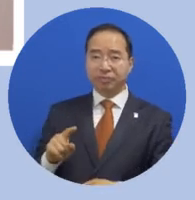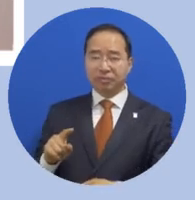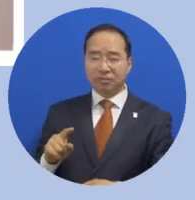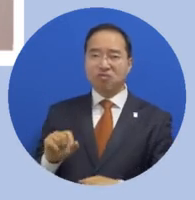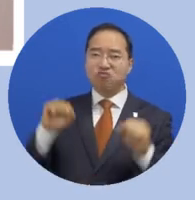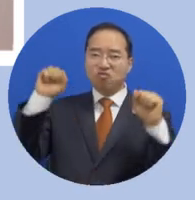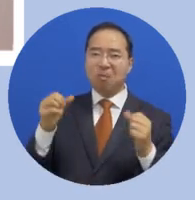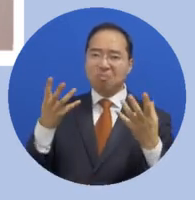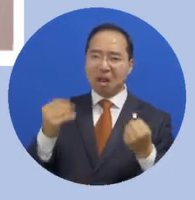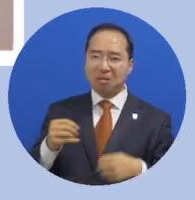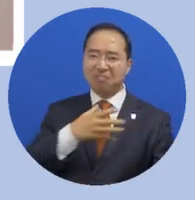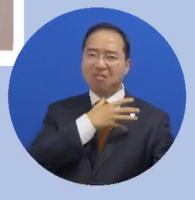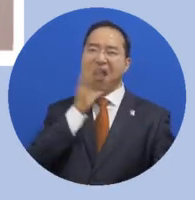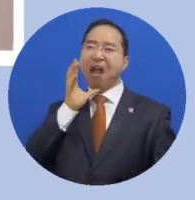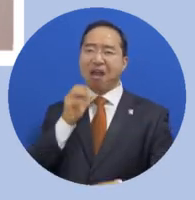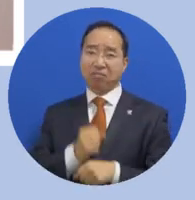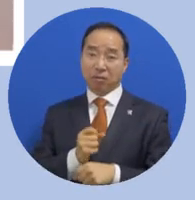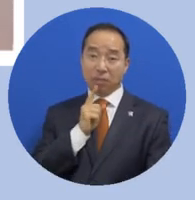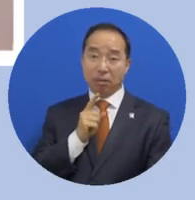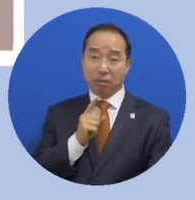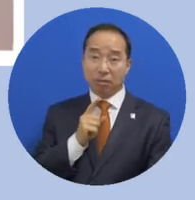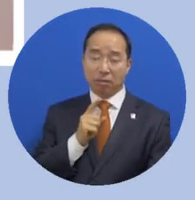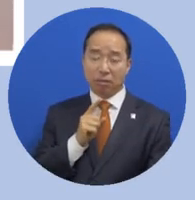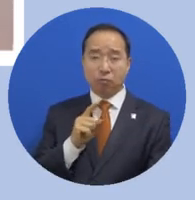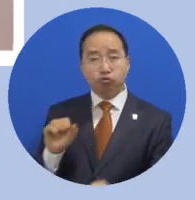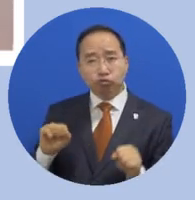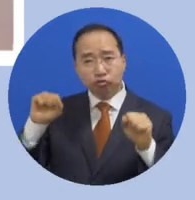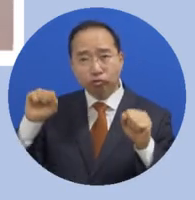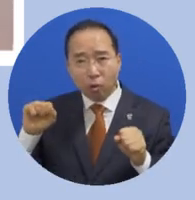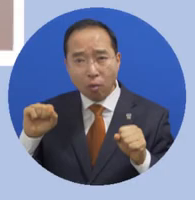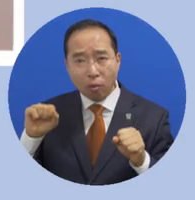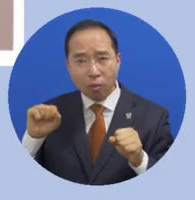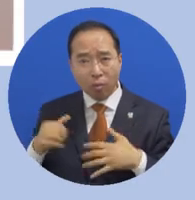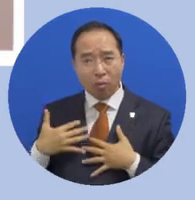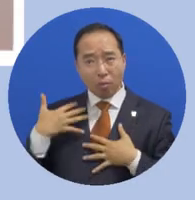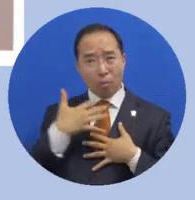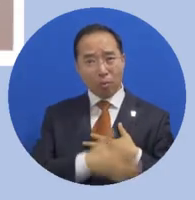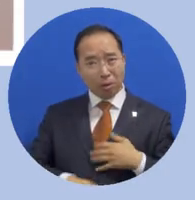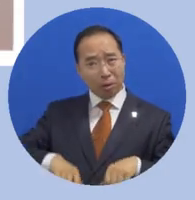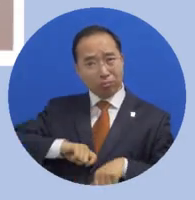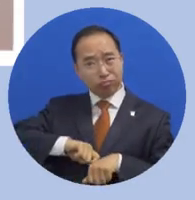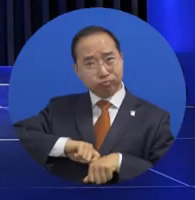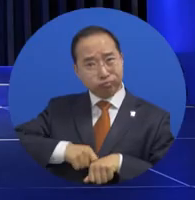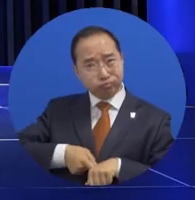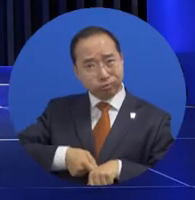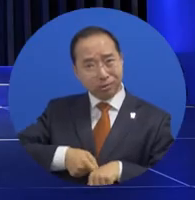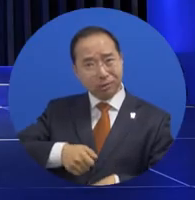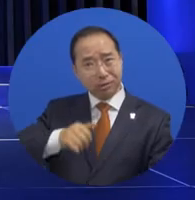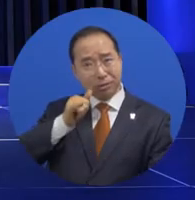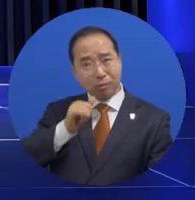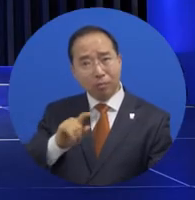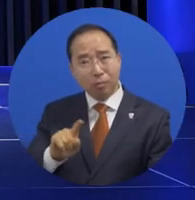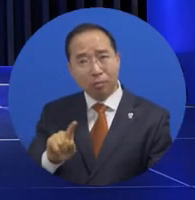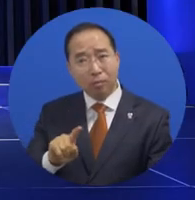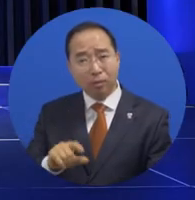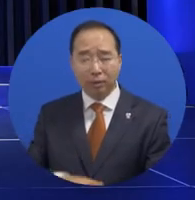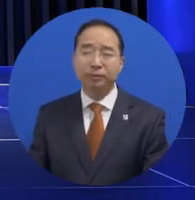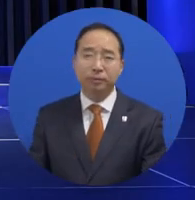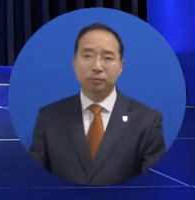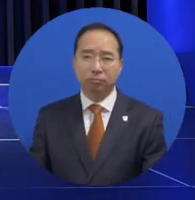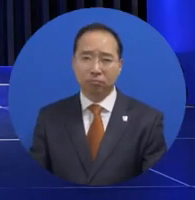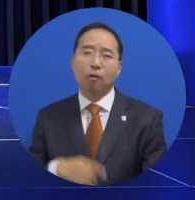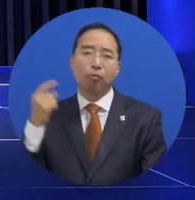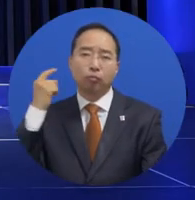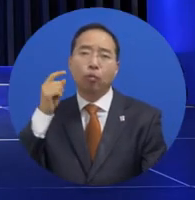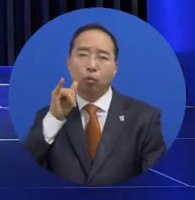빨리 늙는다고 말씀하시더라고요. 오히려 운동이 몸에 무리 가지 않나요? 저 이런 얘기 들어본 것